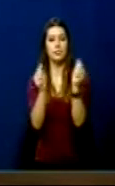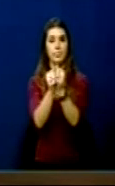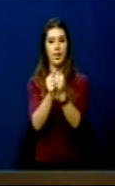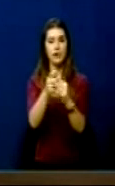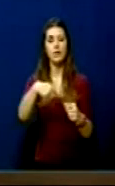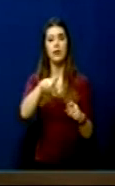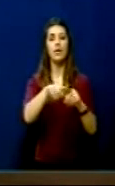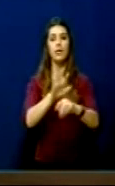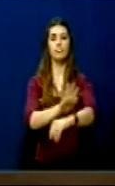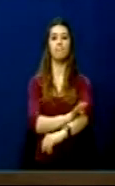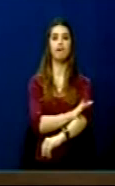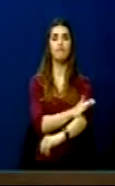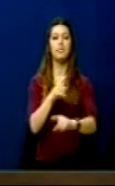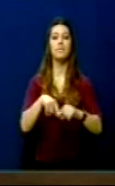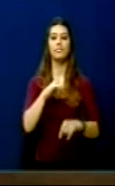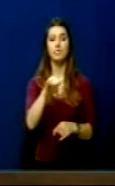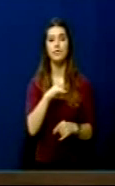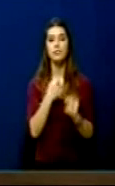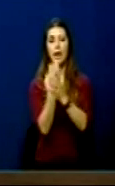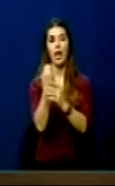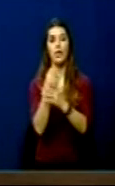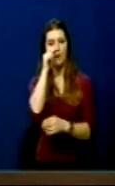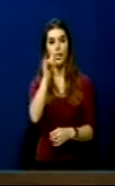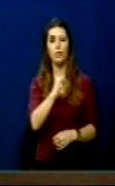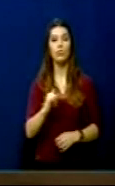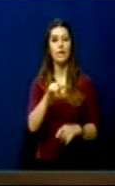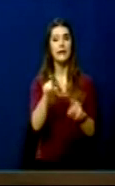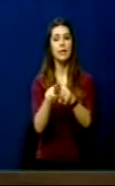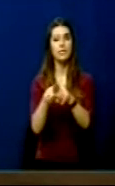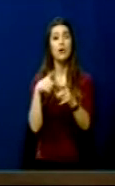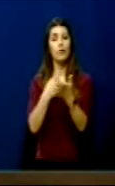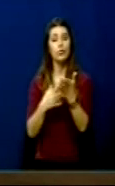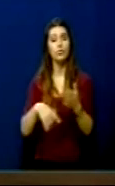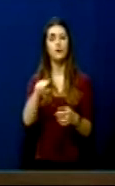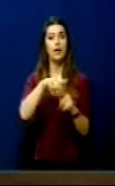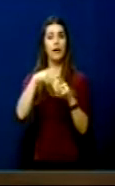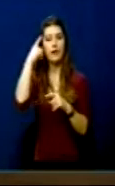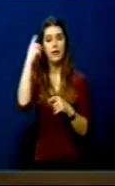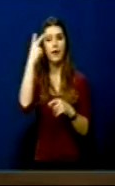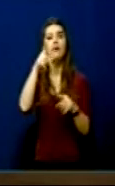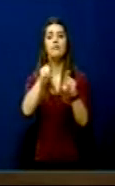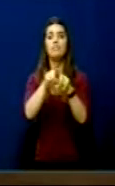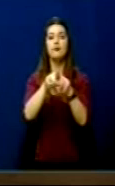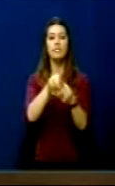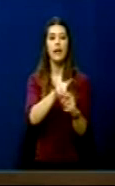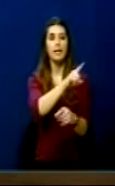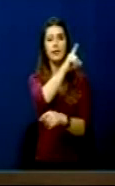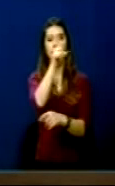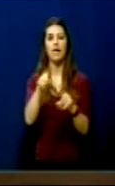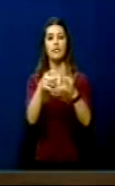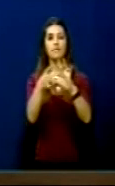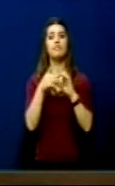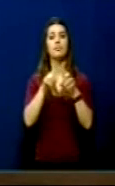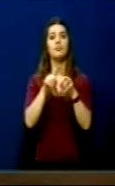janë ndjenja dhe virtytet të cilat kultivohen nga njeriu, kultivohen me vetdije të plotë, derisa ato bëhen pjesë e